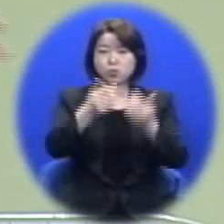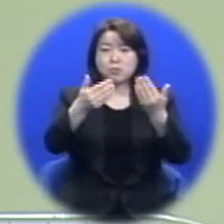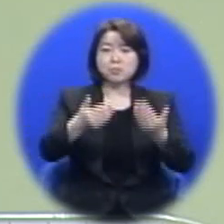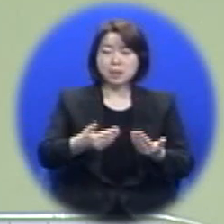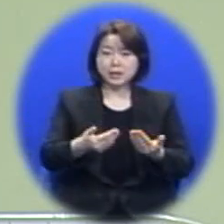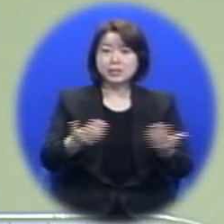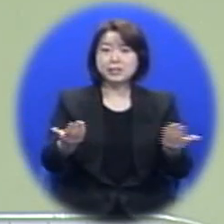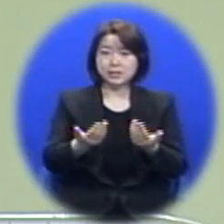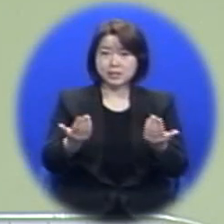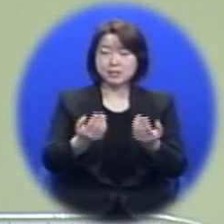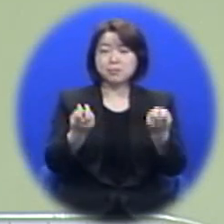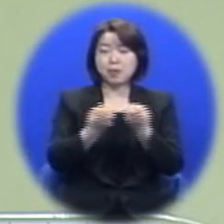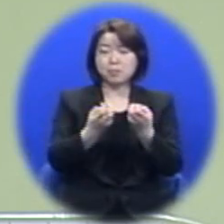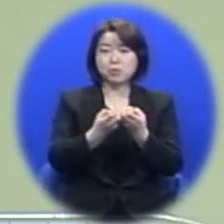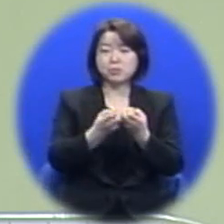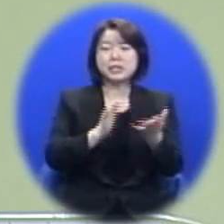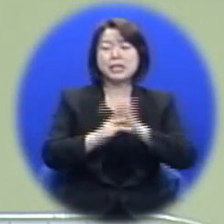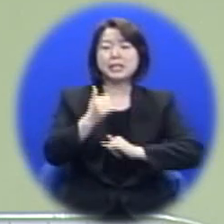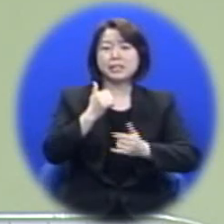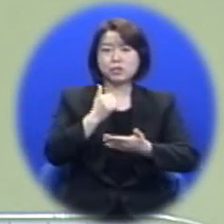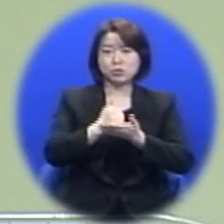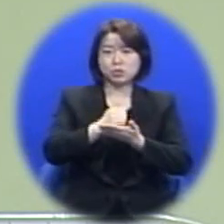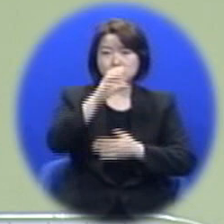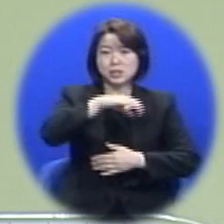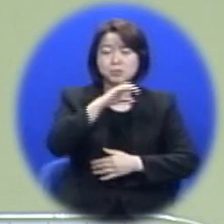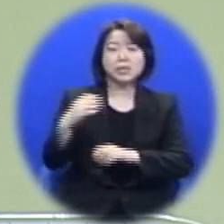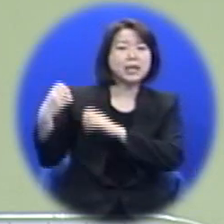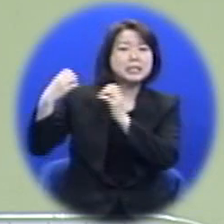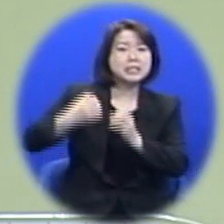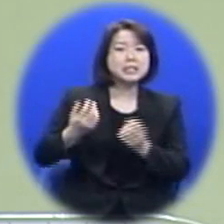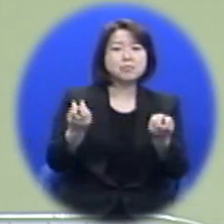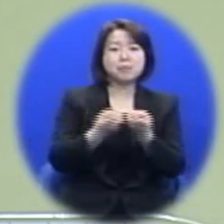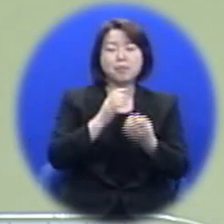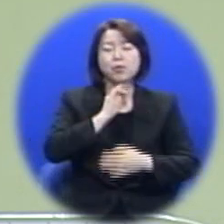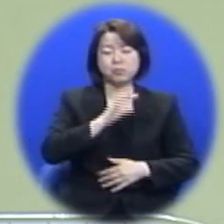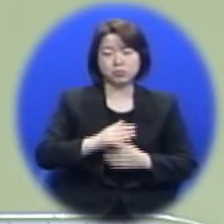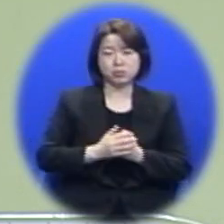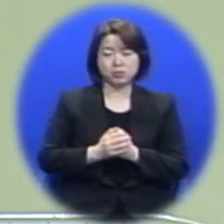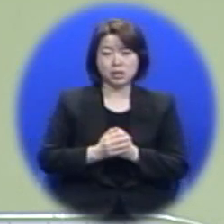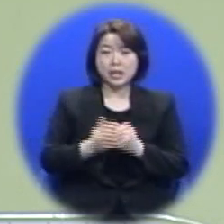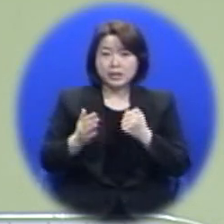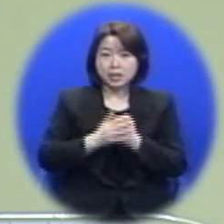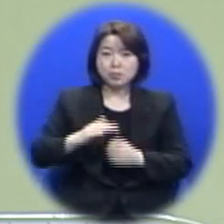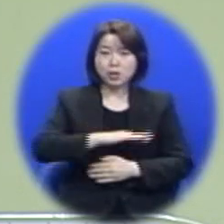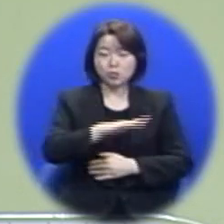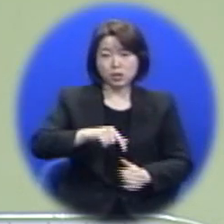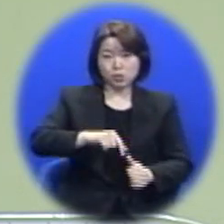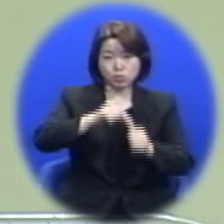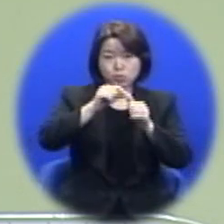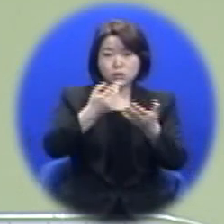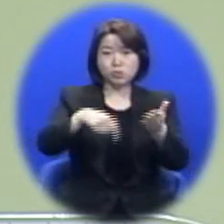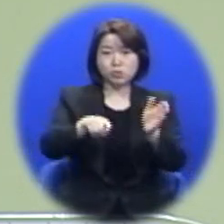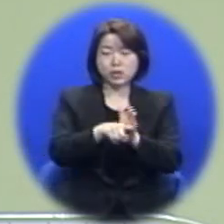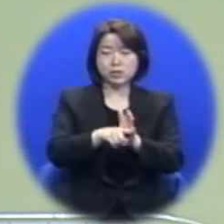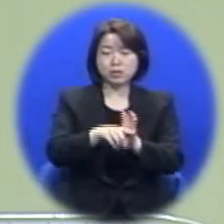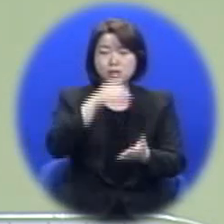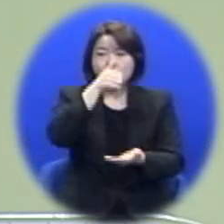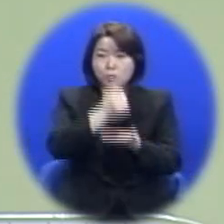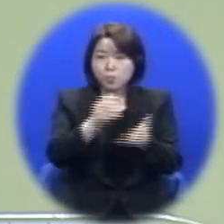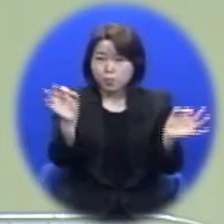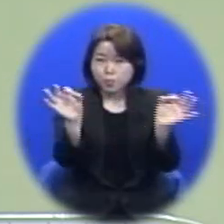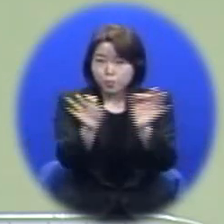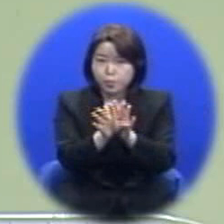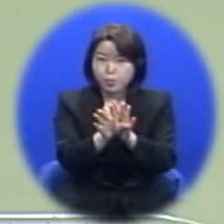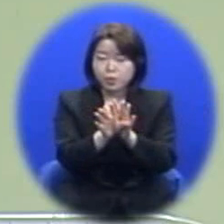외에는 없었기 때문입니다 그러므로 주님이 우리를 구원하시려고 속죄 제물이 돼서 저와